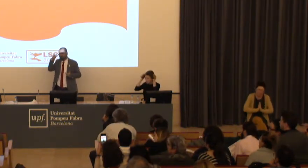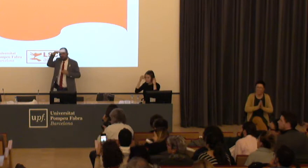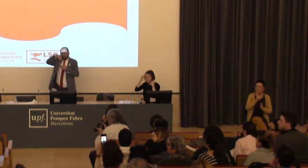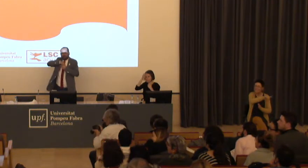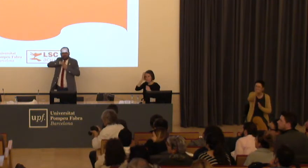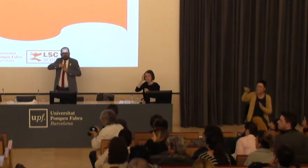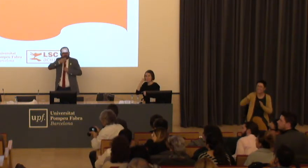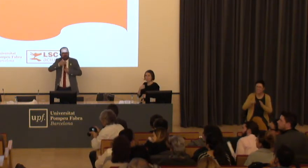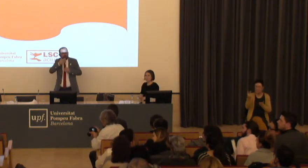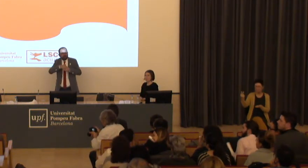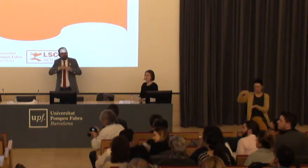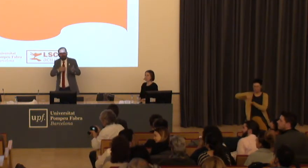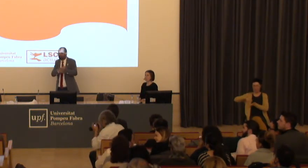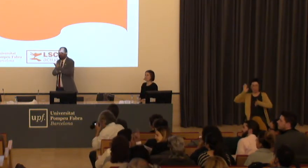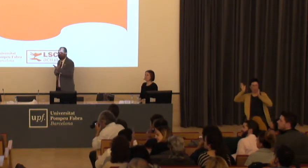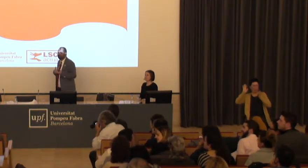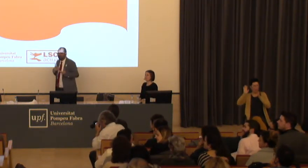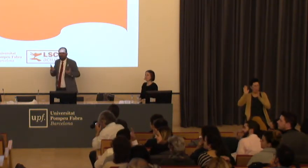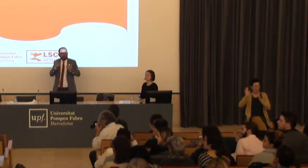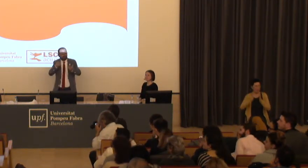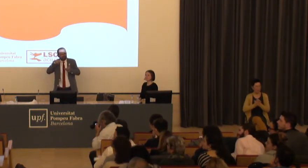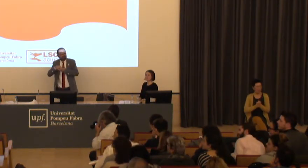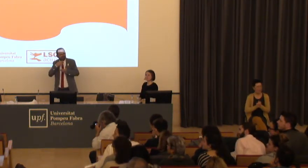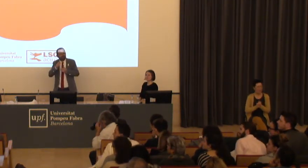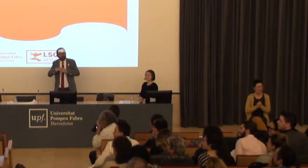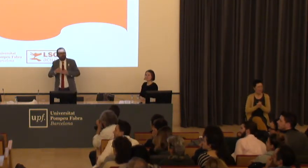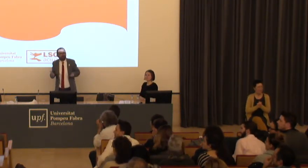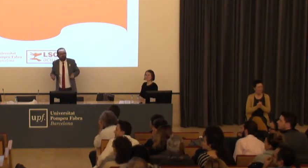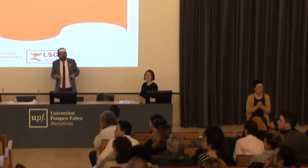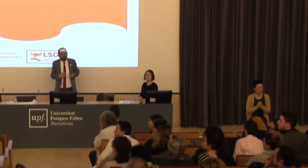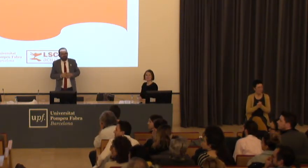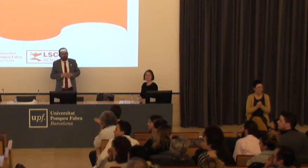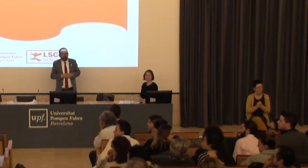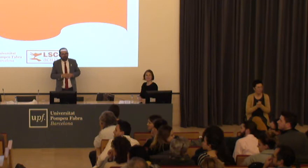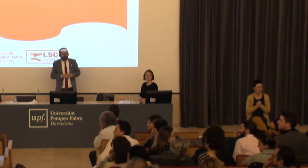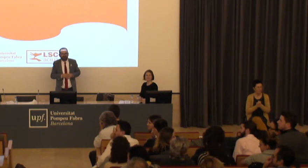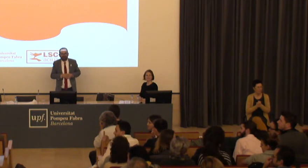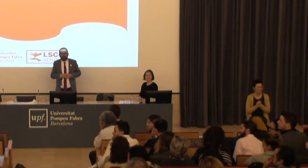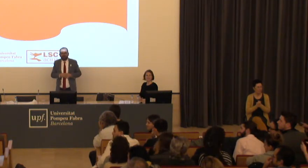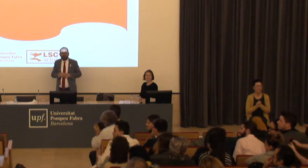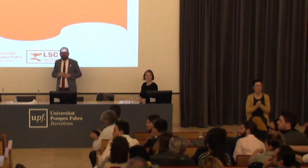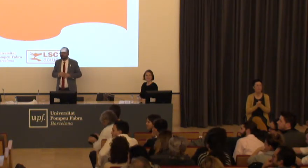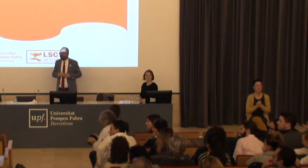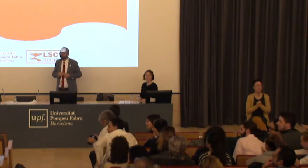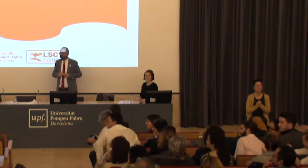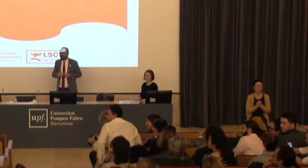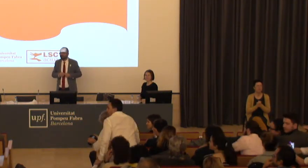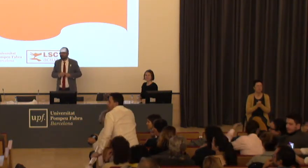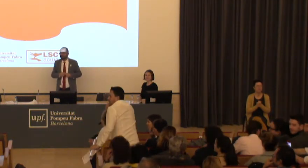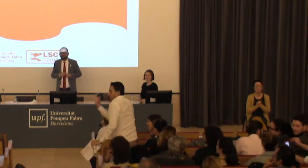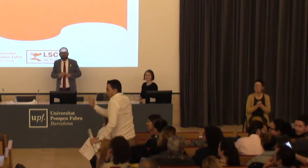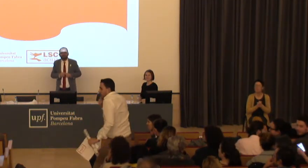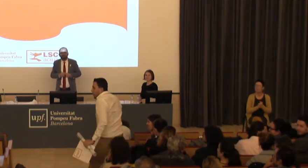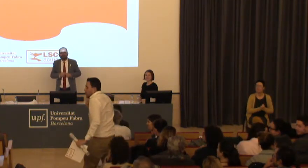alguna cosa per acabar la cloenda de l'acte. Si hi ha alguna cosa que teniu a dins que voleu dir, aprofiteu per sortir ara i expressar-nos-ho a tots